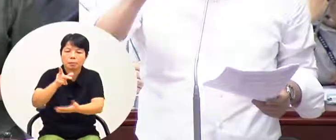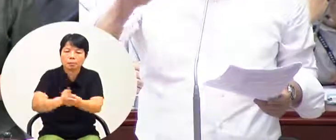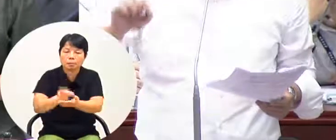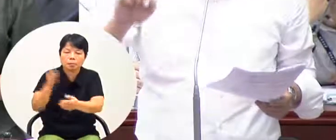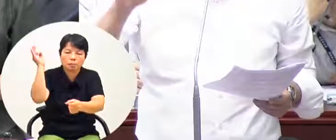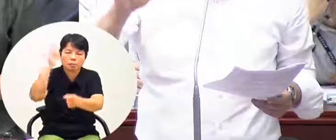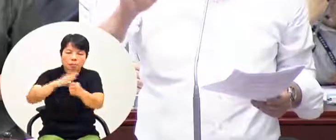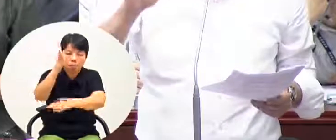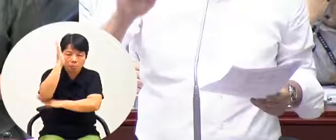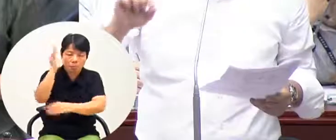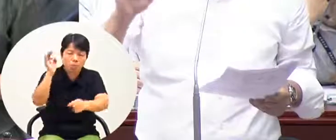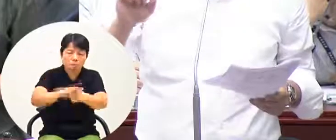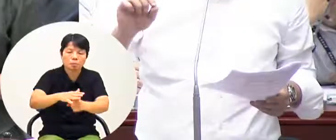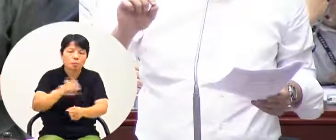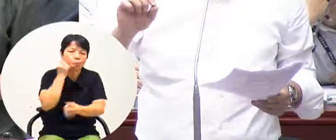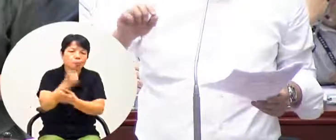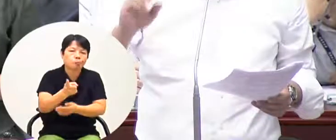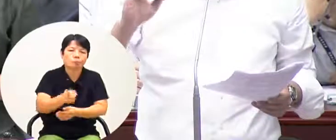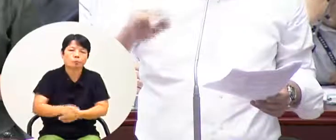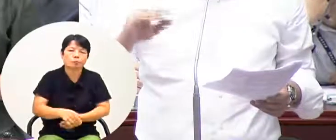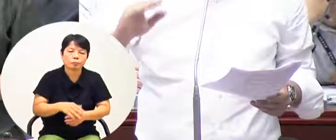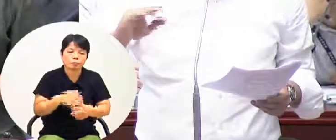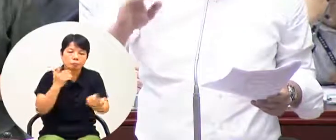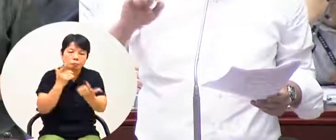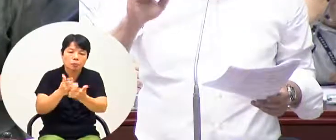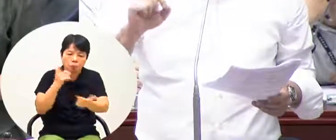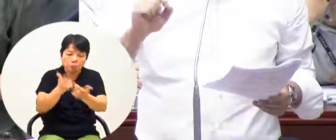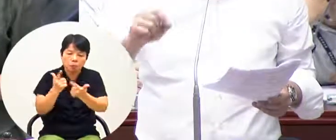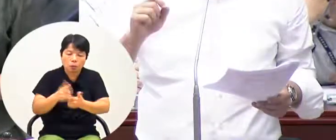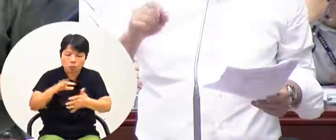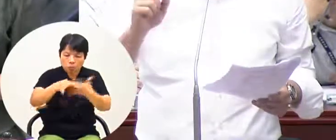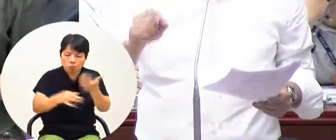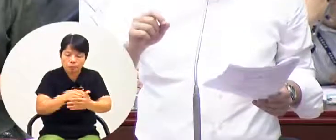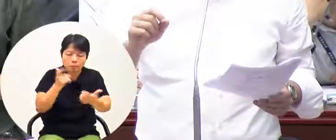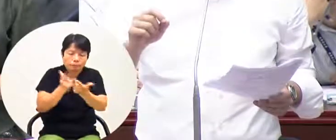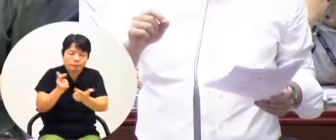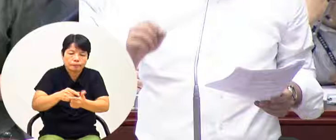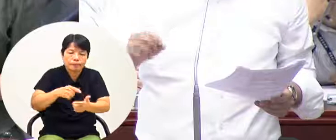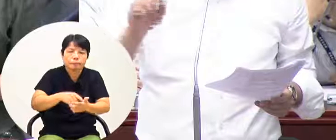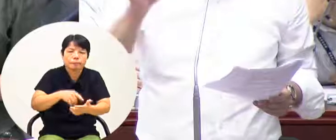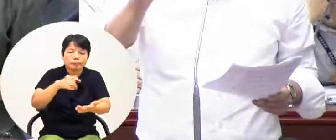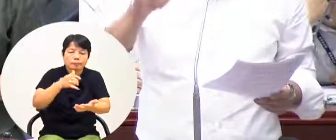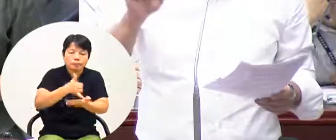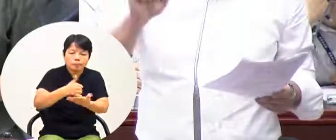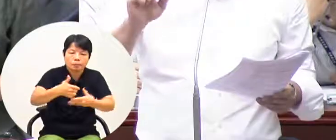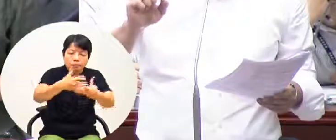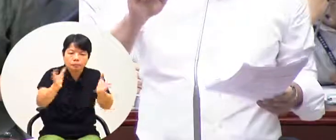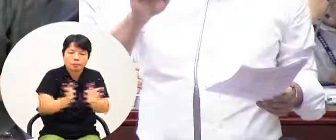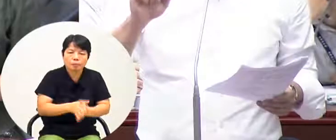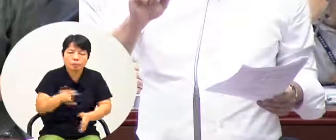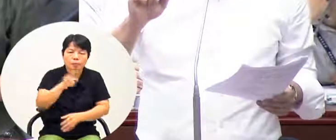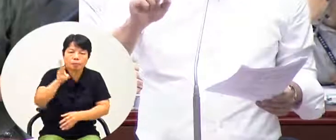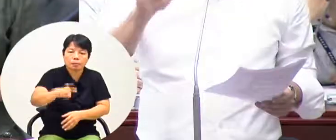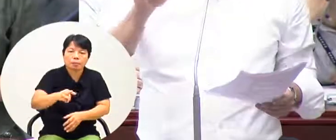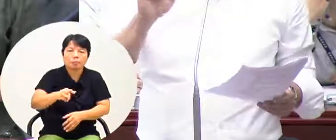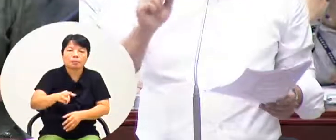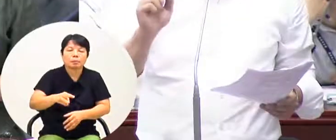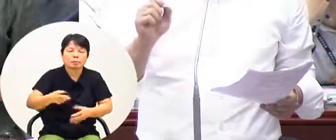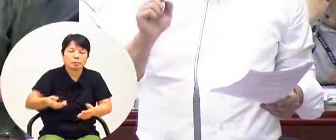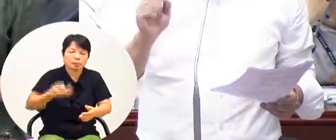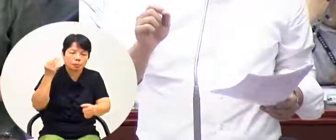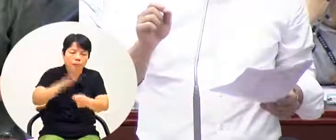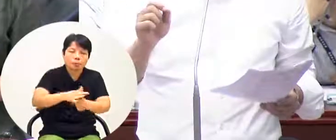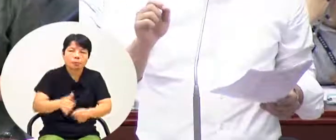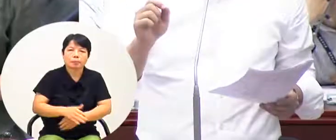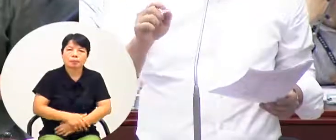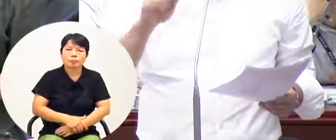符合这些弱势的这些评定的资格，那一个月给他3200块租金补贴，所以 补助多少钱？补助多少钱？